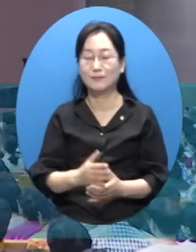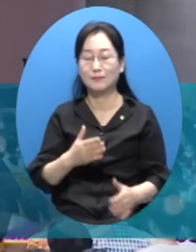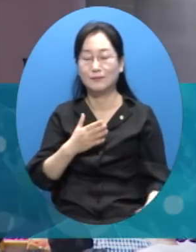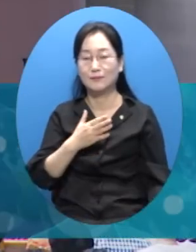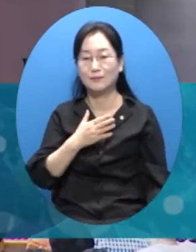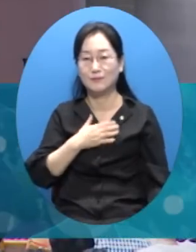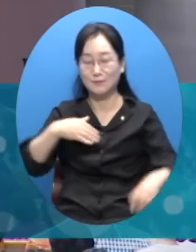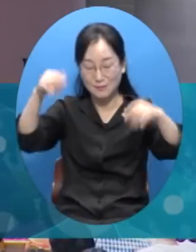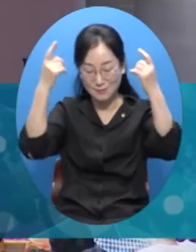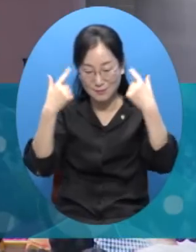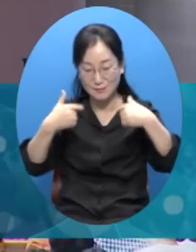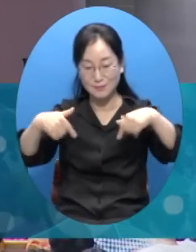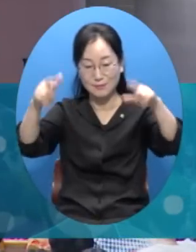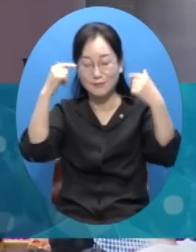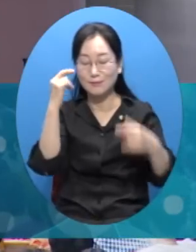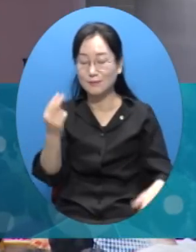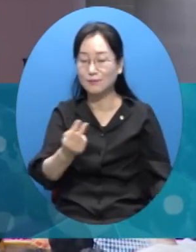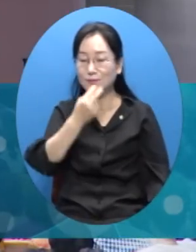날마다